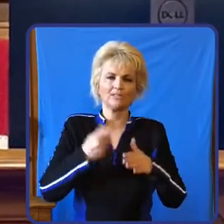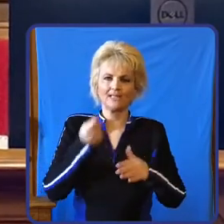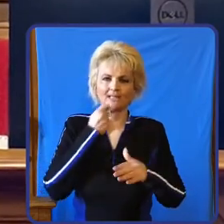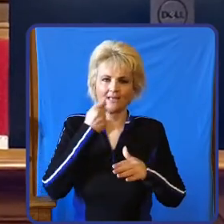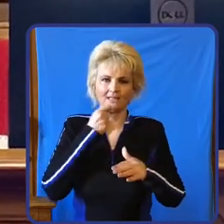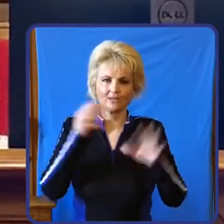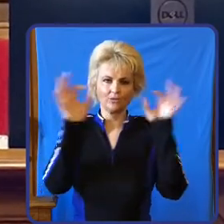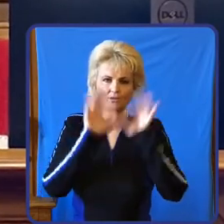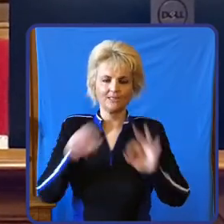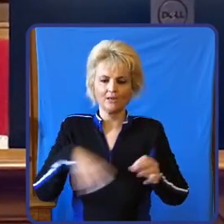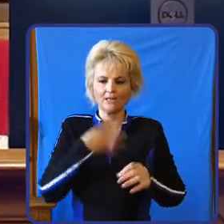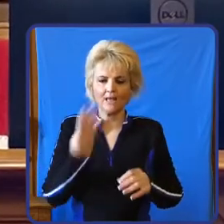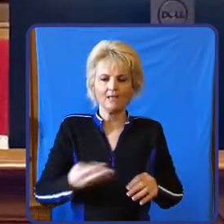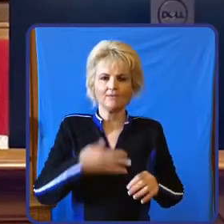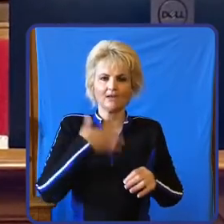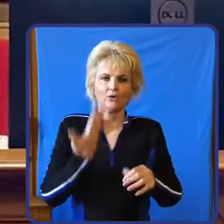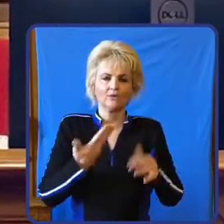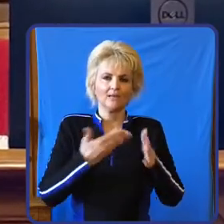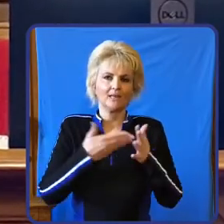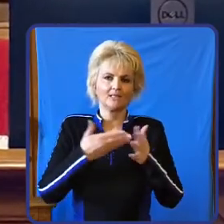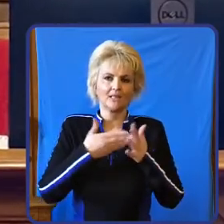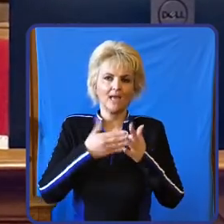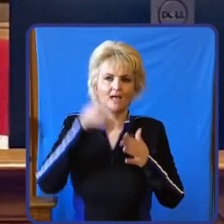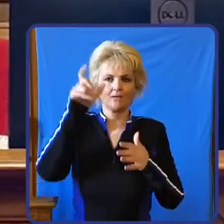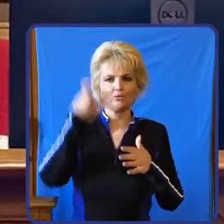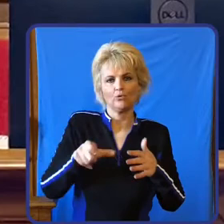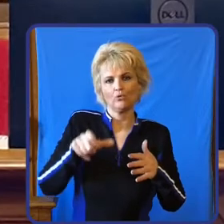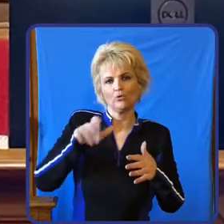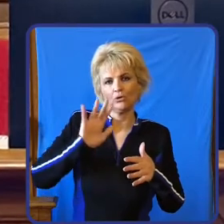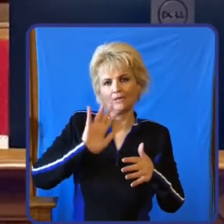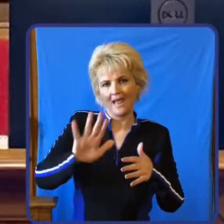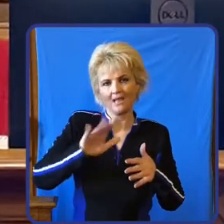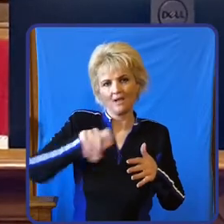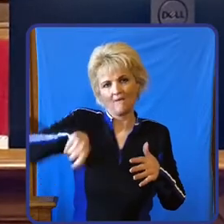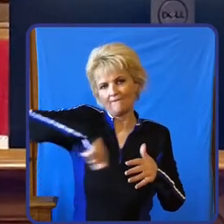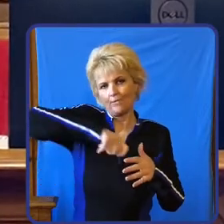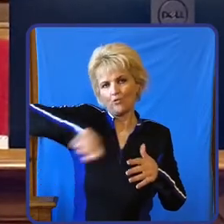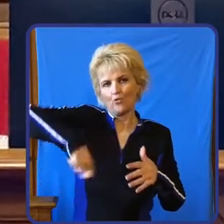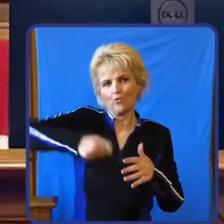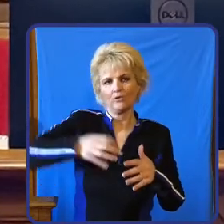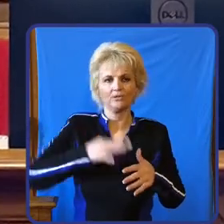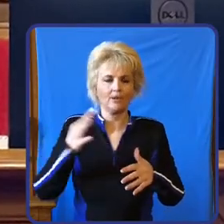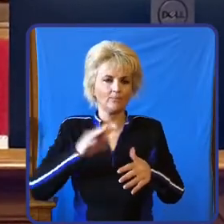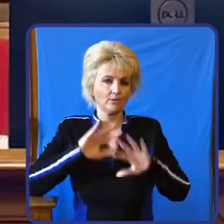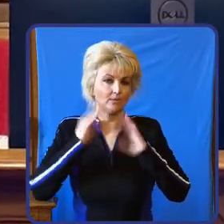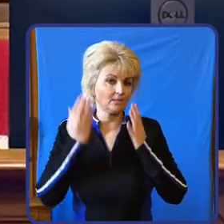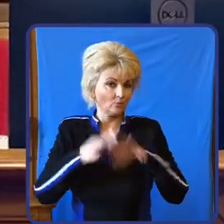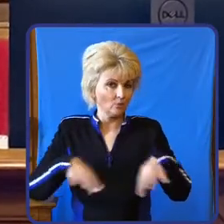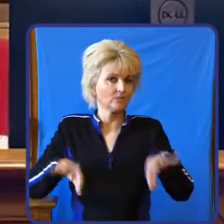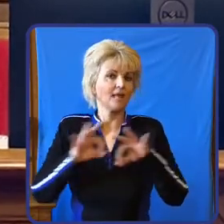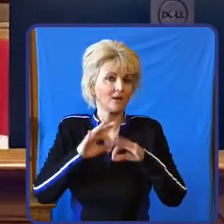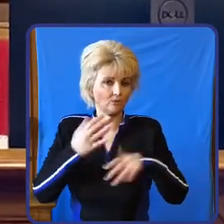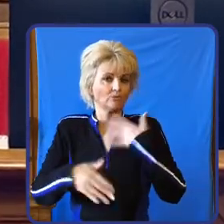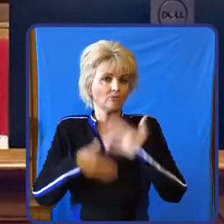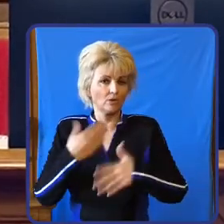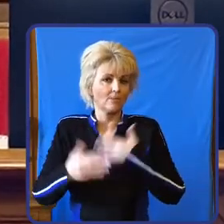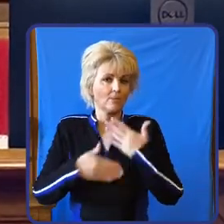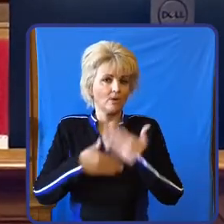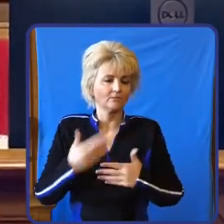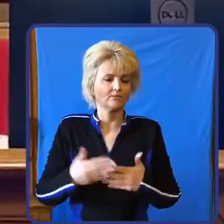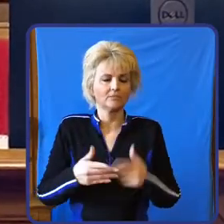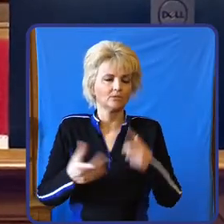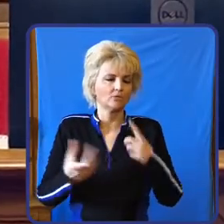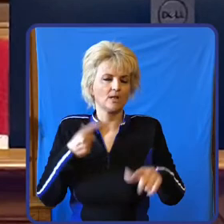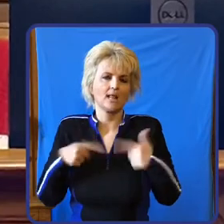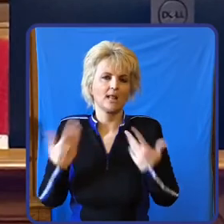ugye 40-50 ezer főre főz naponta. Ők azt mondják, hogy egész országos tendencia ez. Nagyon sajnáljuk,